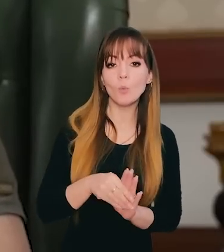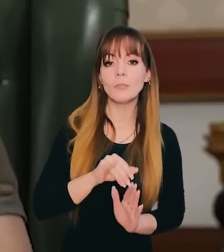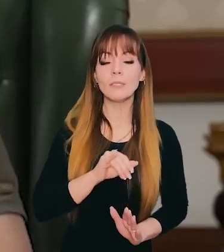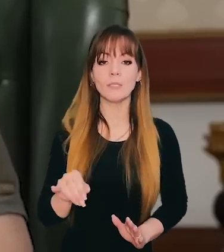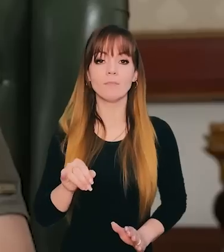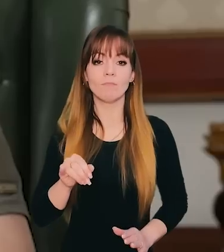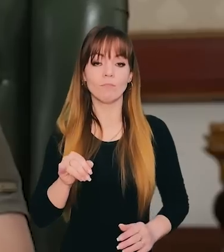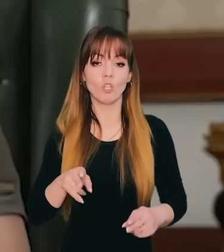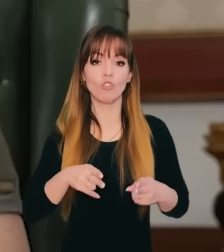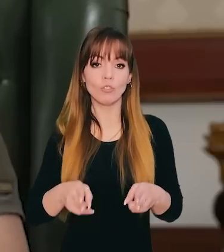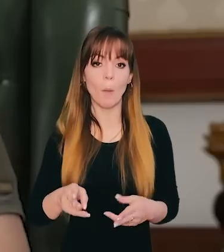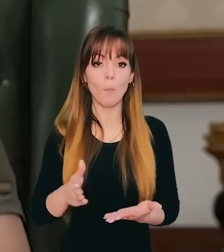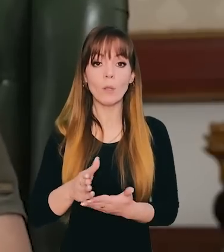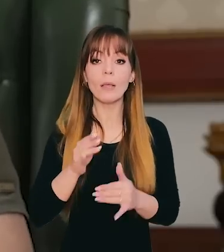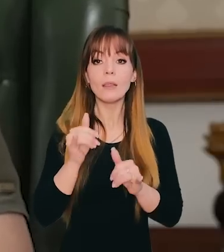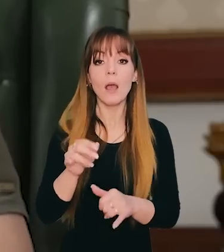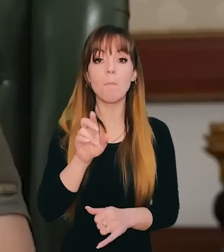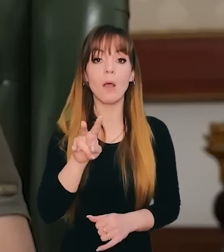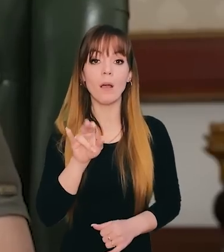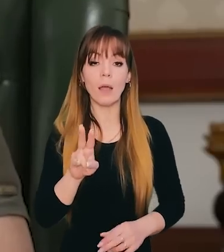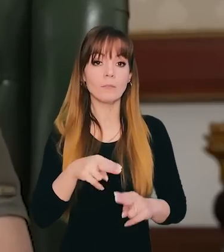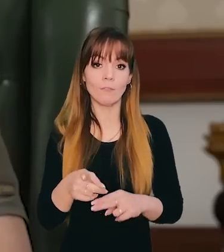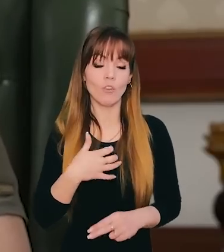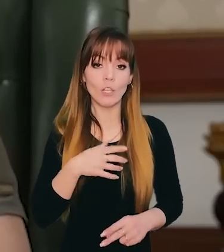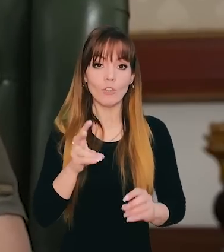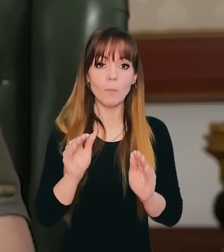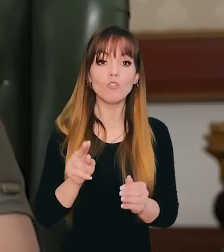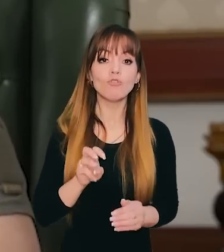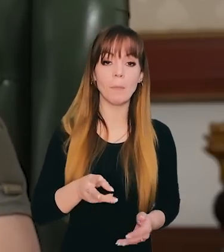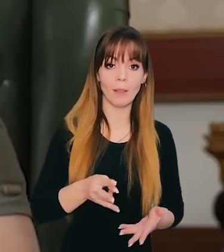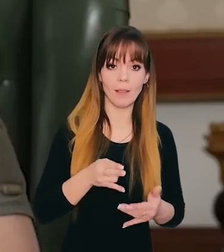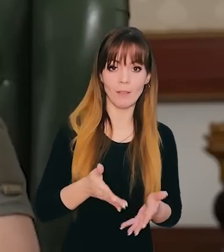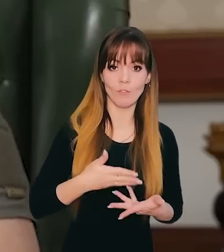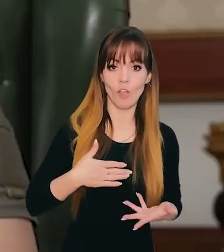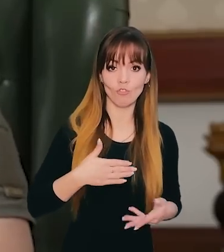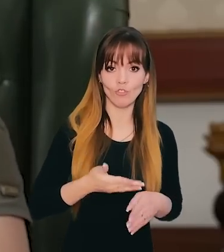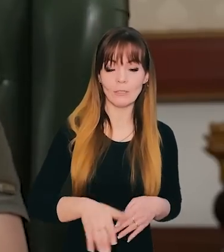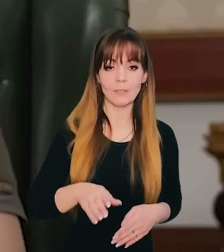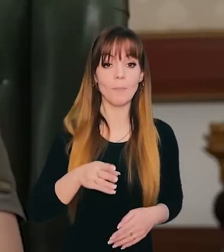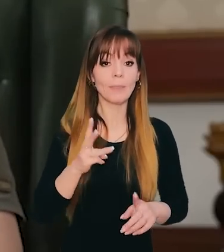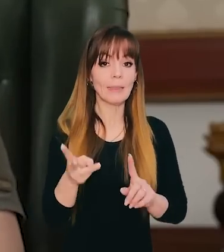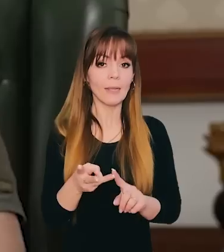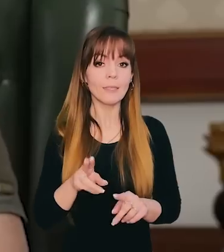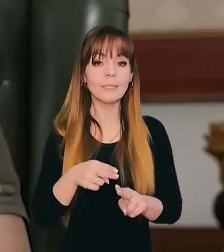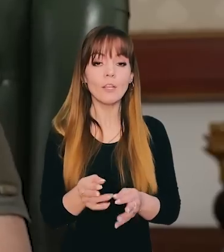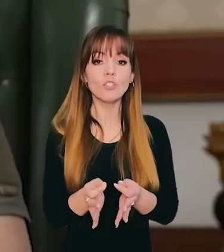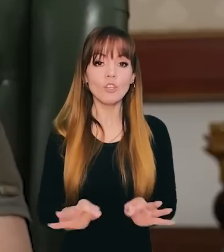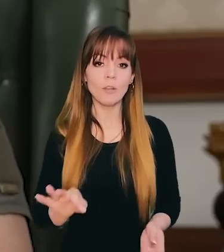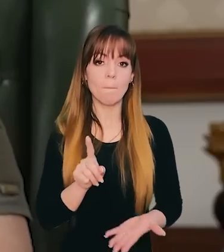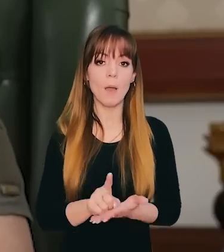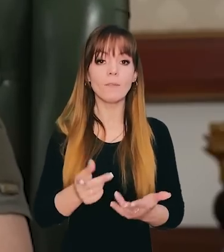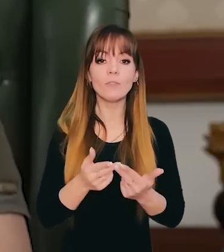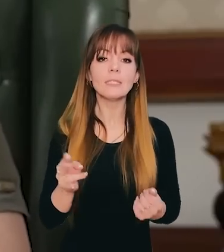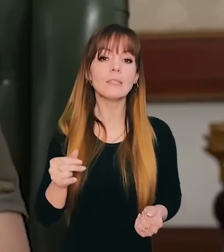злочинної політики для Балкан це важливо не менше ніж для нашої частини Європи Третє - це незалежність